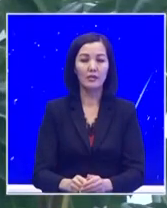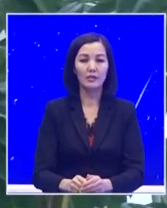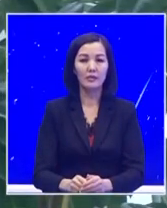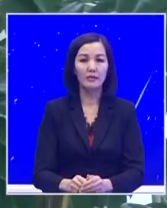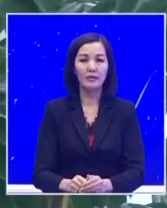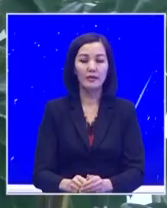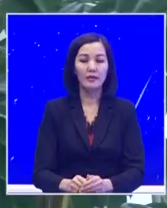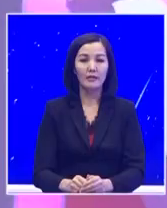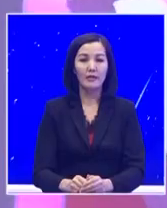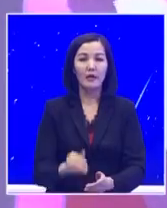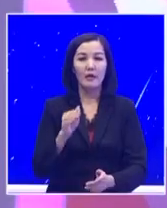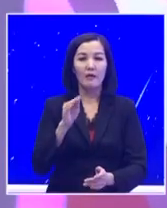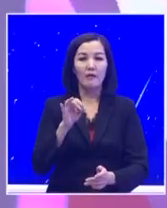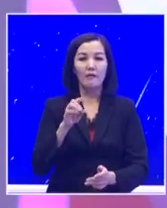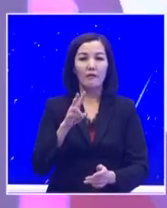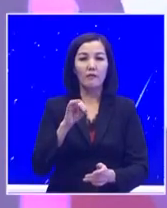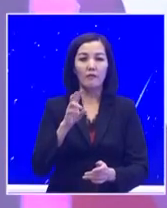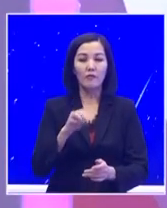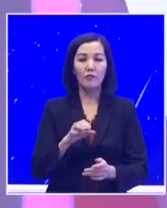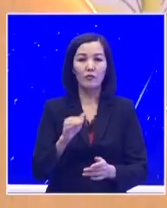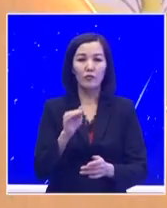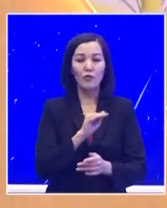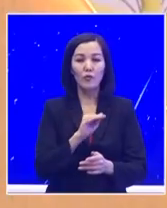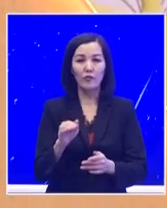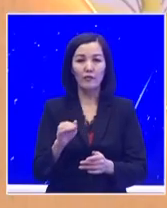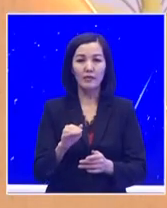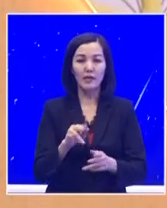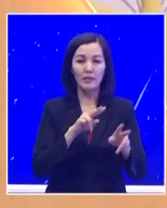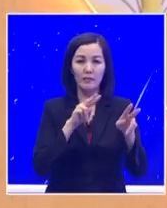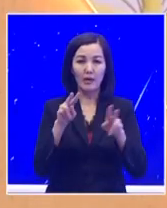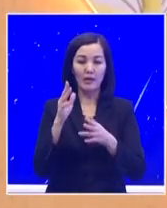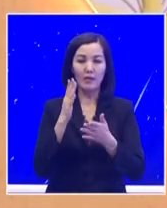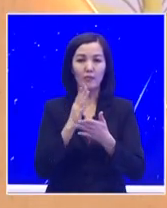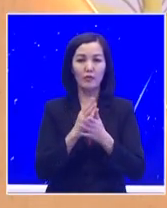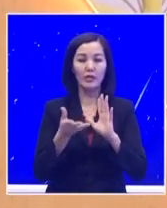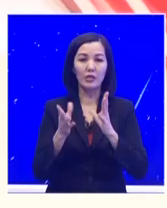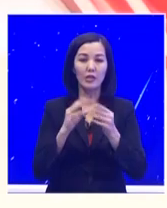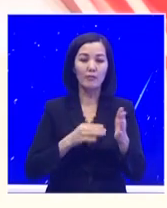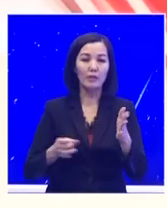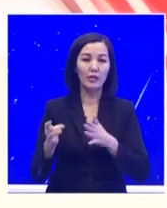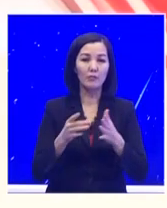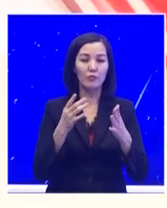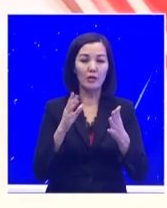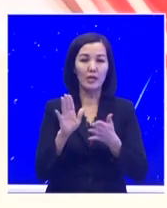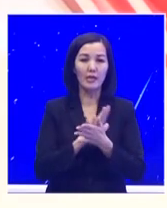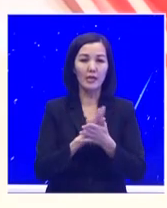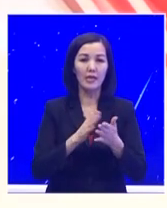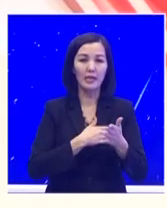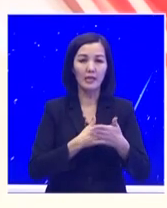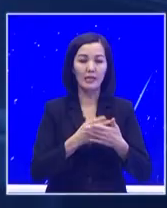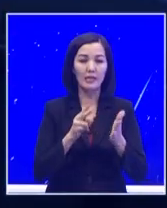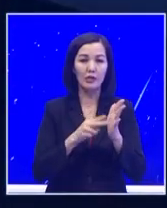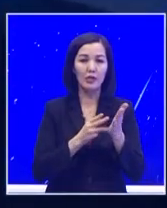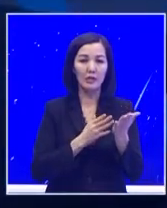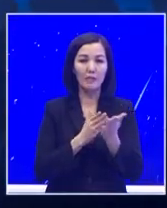кету керек, фронт-офис барлық өңірлердегі жобаларға шолу жасап, бақылап отырады. Жалпы республикадағы еріктілік 7 бағыт бойынша